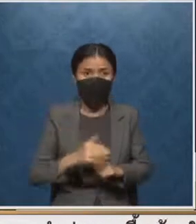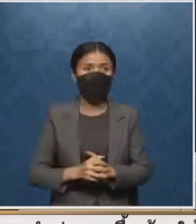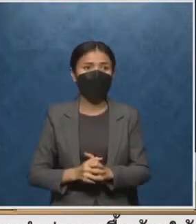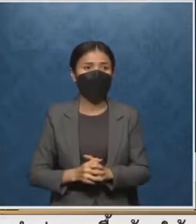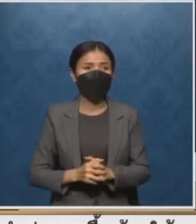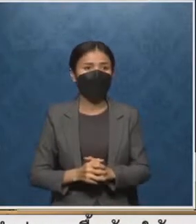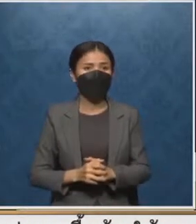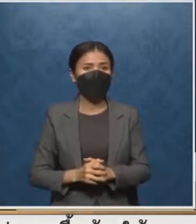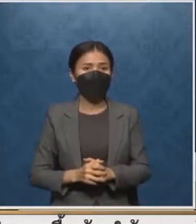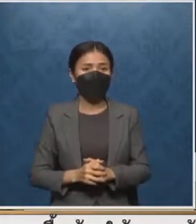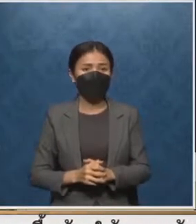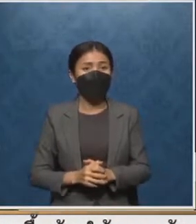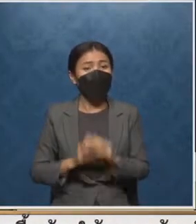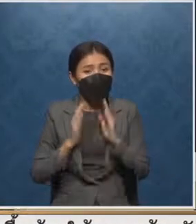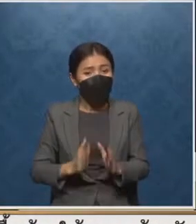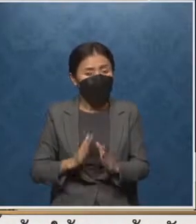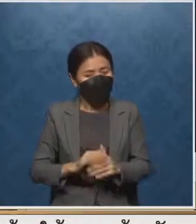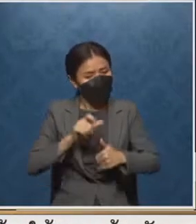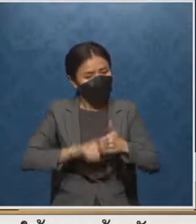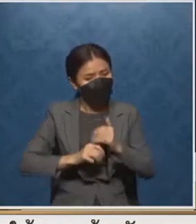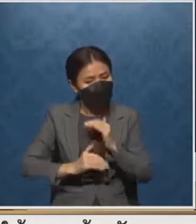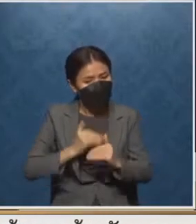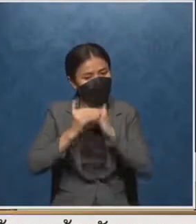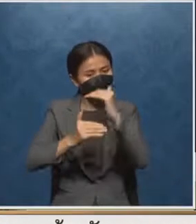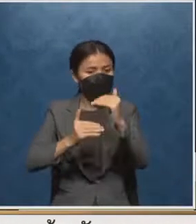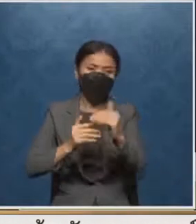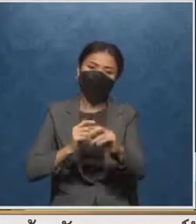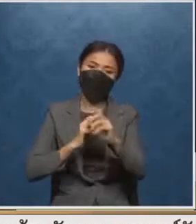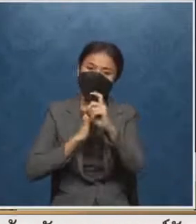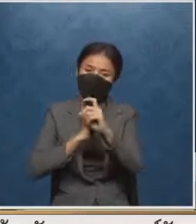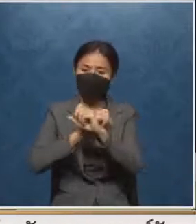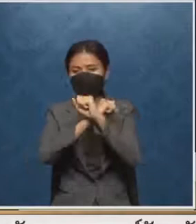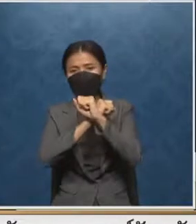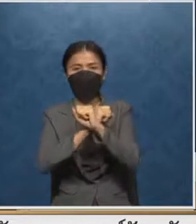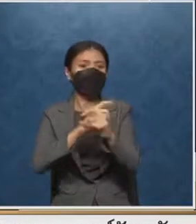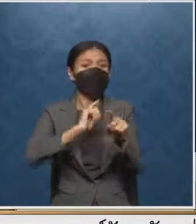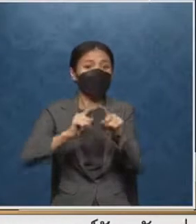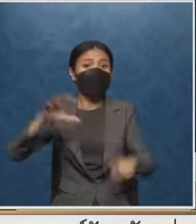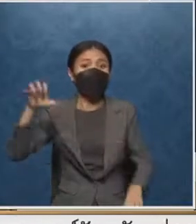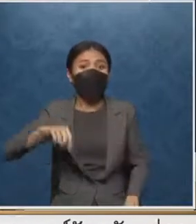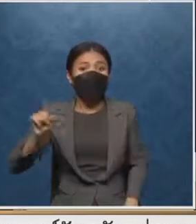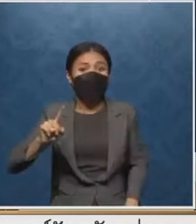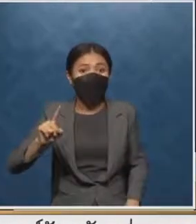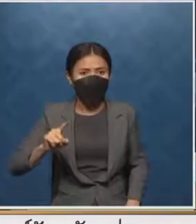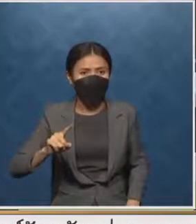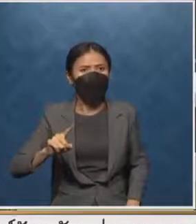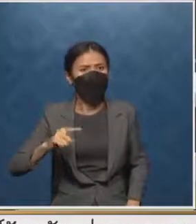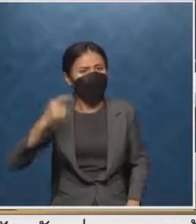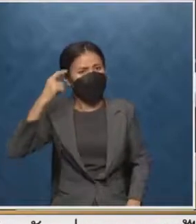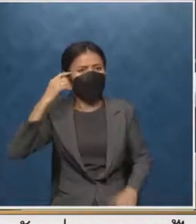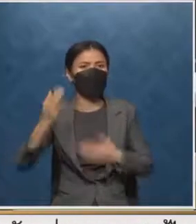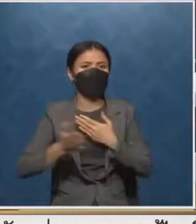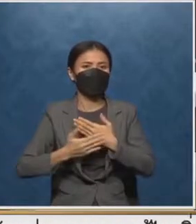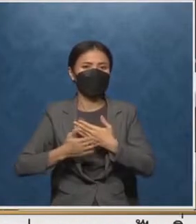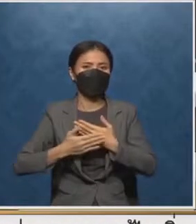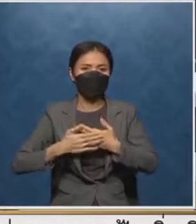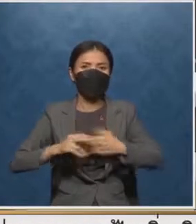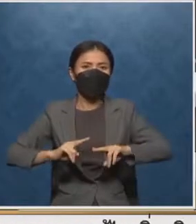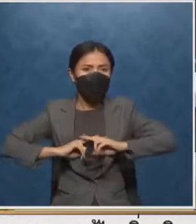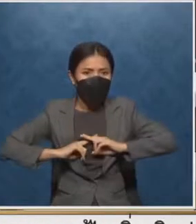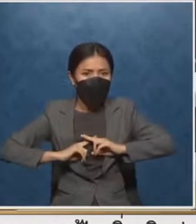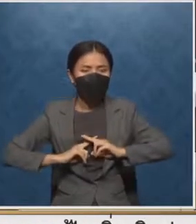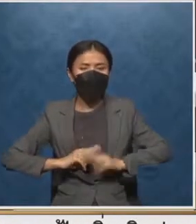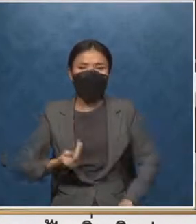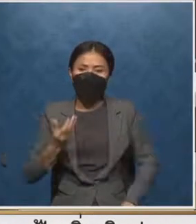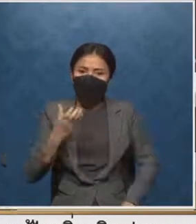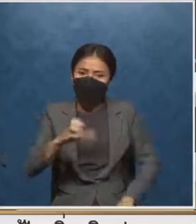หรือคนจะเจริญหรือไม่เจริญจะปลอดภัยหรือจะเจริญรุ่งเรืองหรือเสื่อมก็อยู่ที่ความยับยั้งชั่งใจในการปล่อยสื่อออ